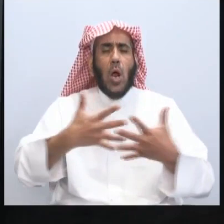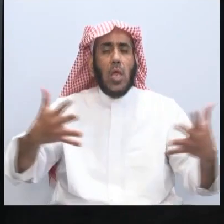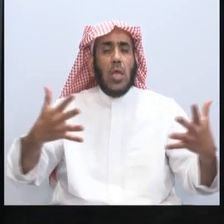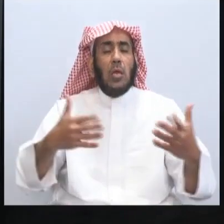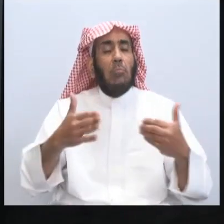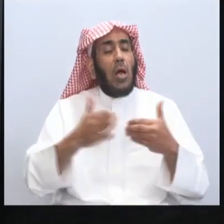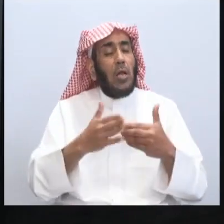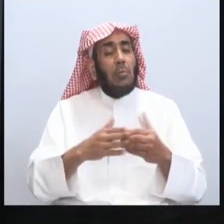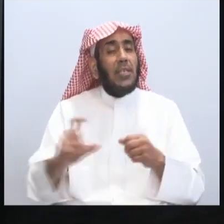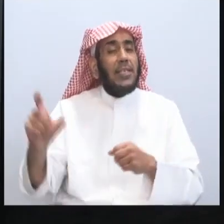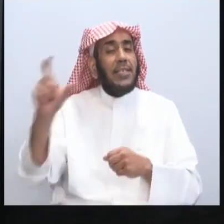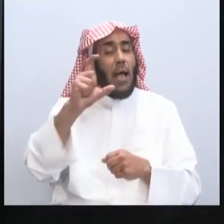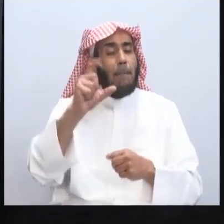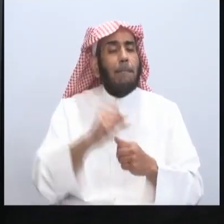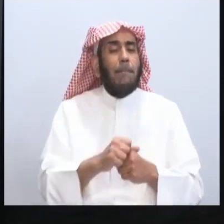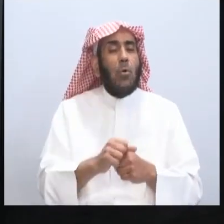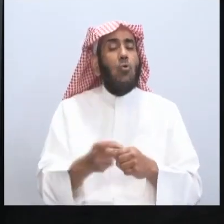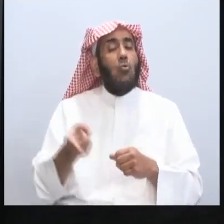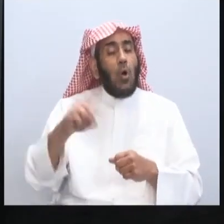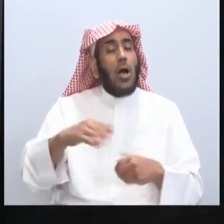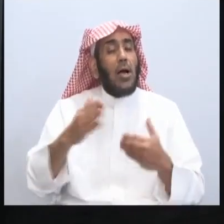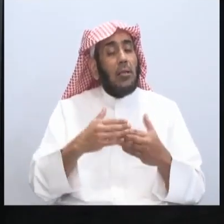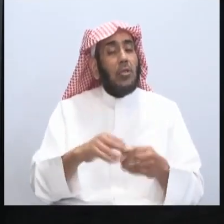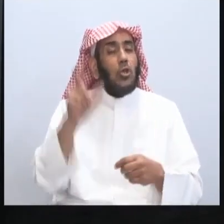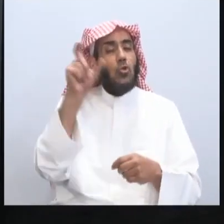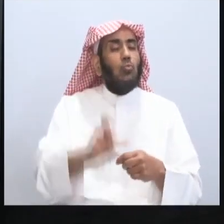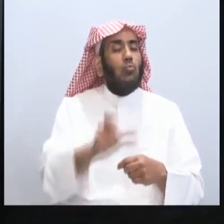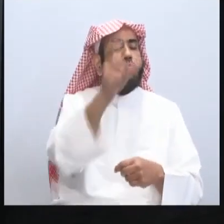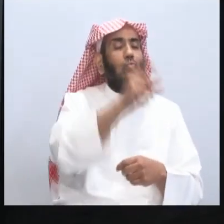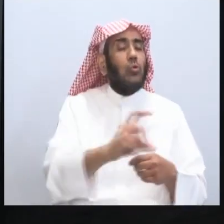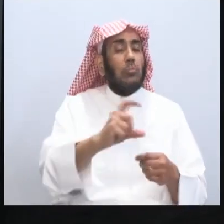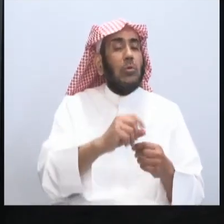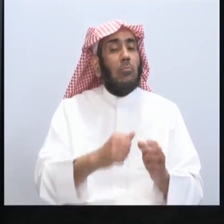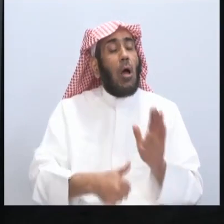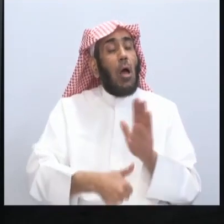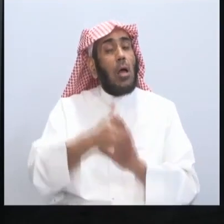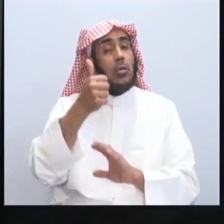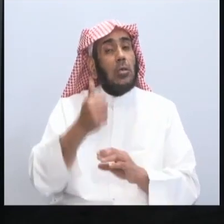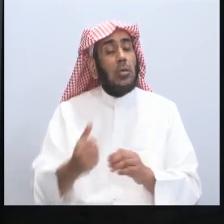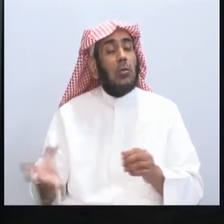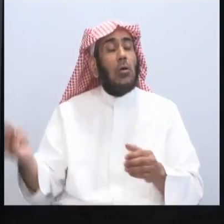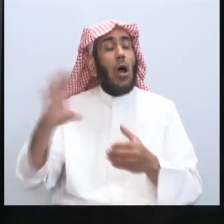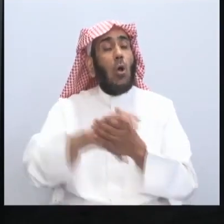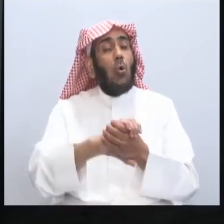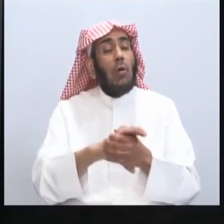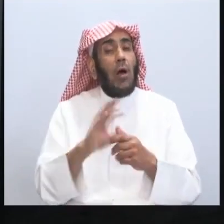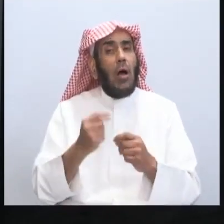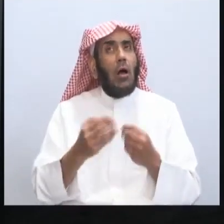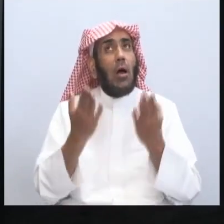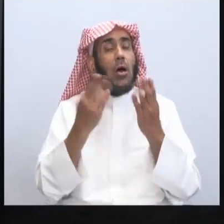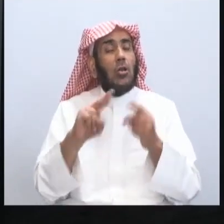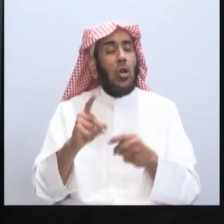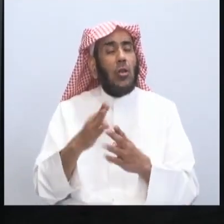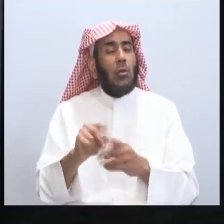خدمت الاسلام والمسلمين انجز الخلفاء الراشدين رضي الله عنهم